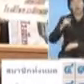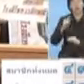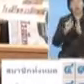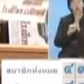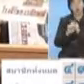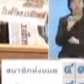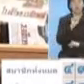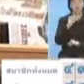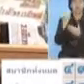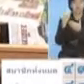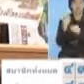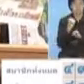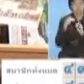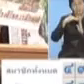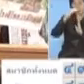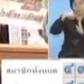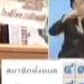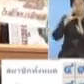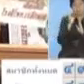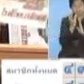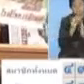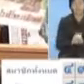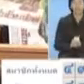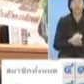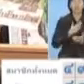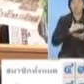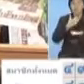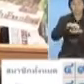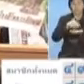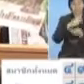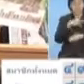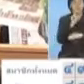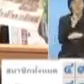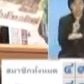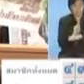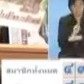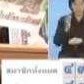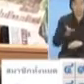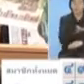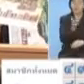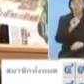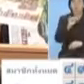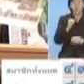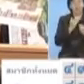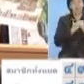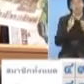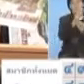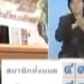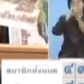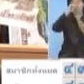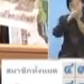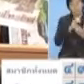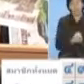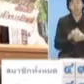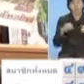คือยังไงก็แล้วแต่ผมอยากจะเรียนให้กับท่านประธานและก็พี่น้องประชาชนเพื่อนสมาชิกที่รักชาติรักแผ่นดินว่าเราจะยอม